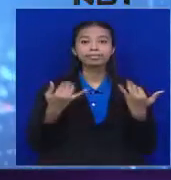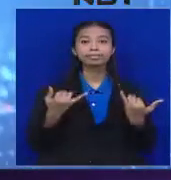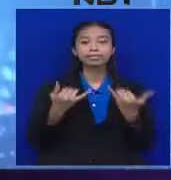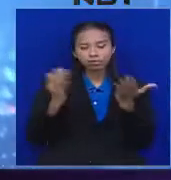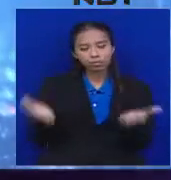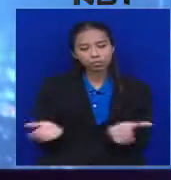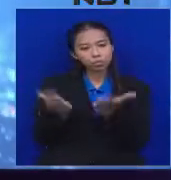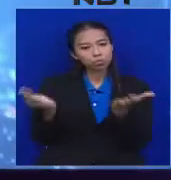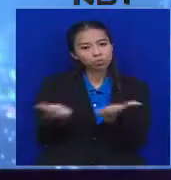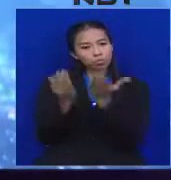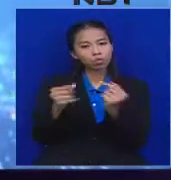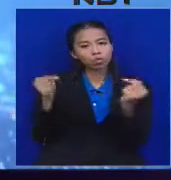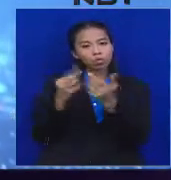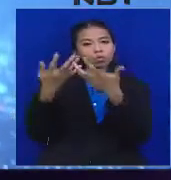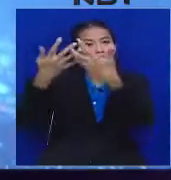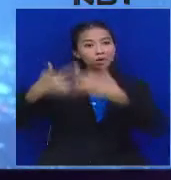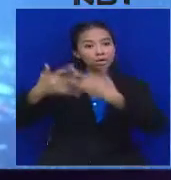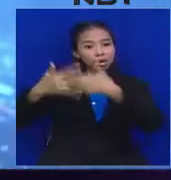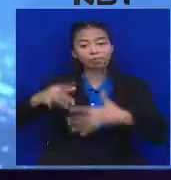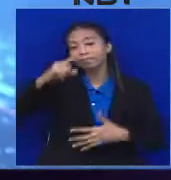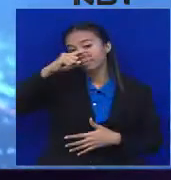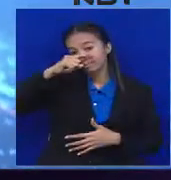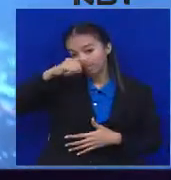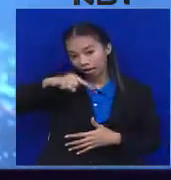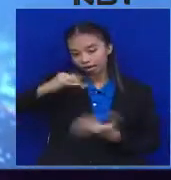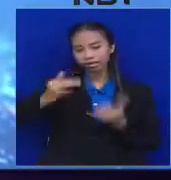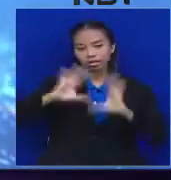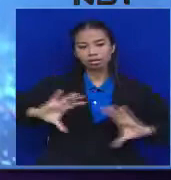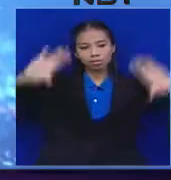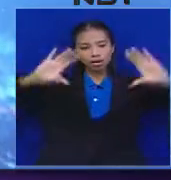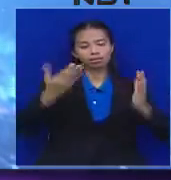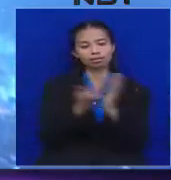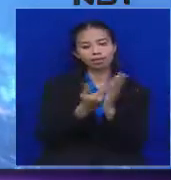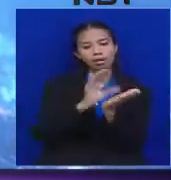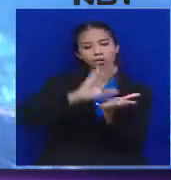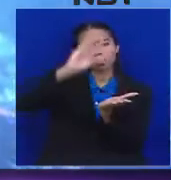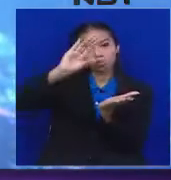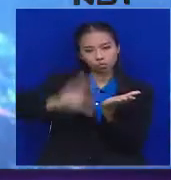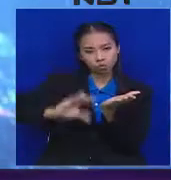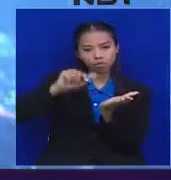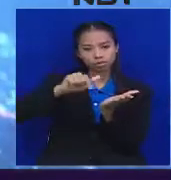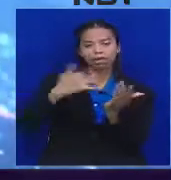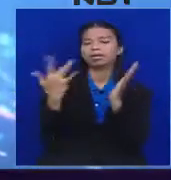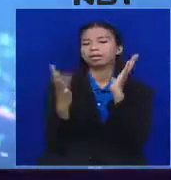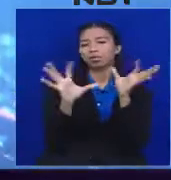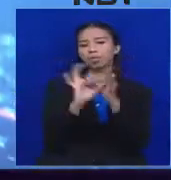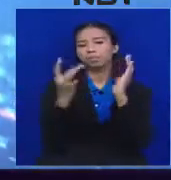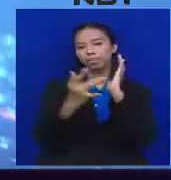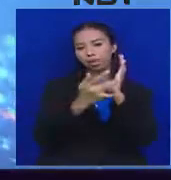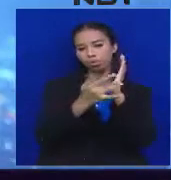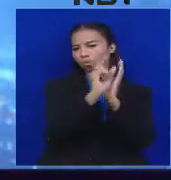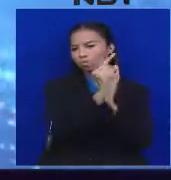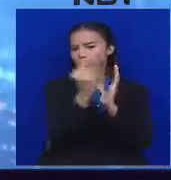การส่งเสริมศักยภาพภาคอุตสาหกรรมไทยขานรับนโยบายรัฐบาลที่เน้นการลงทุนในกลุ่มอุตสาหกรรมที่มีเทคโนโลยีชั้นสู